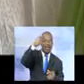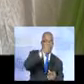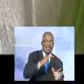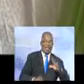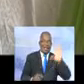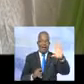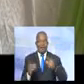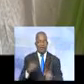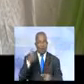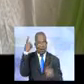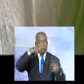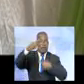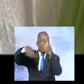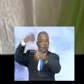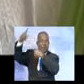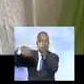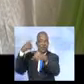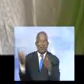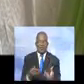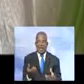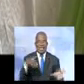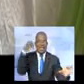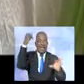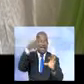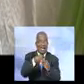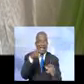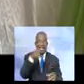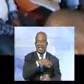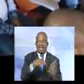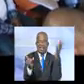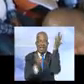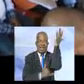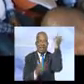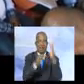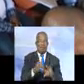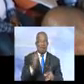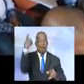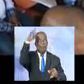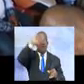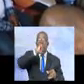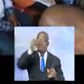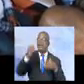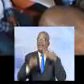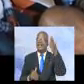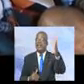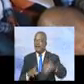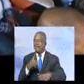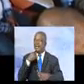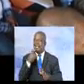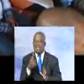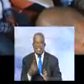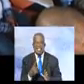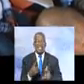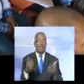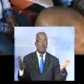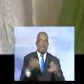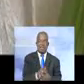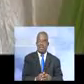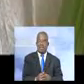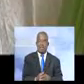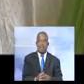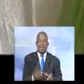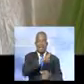réussite de la marche de notre pays vers son développement, ne pas évoquer tous les autres symboles de notre émergence